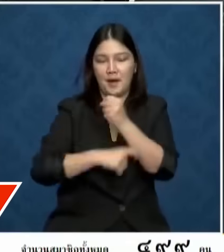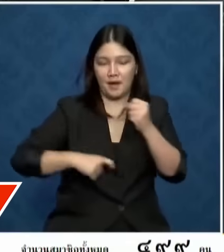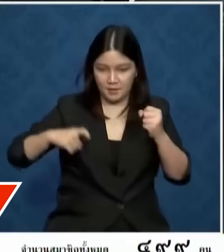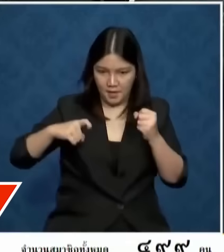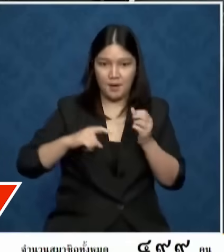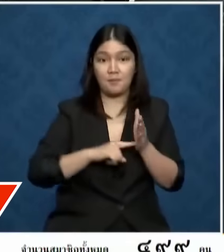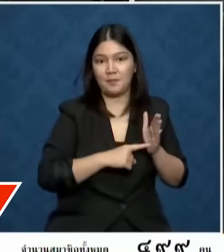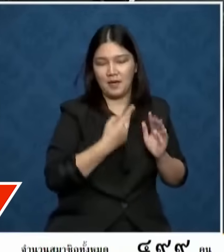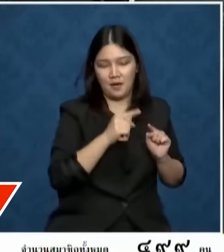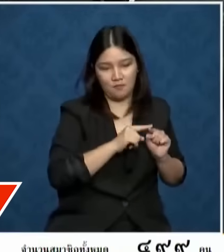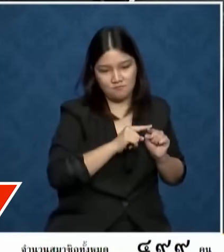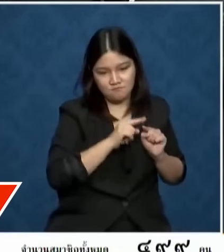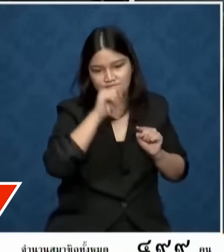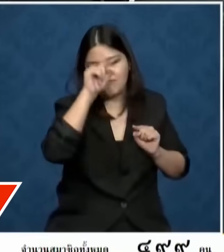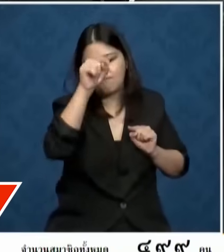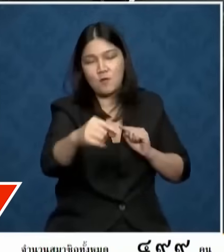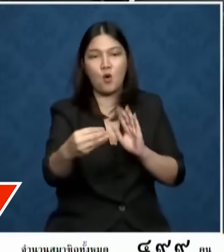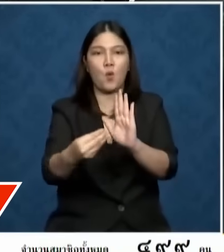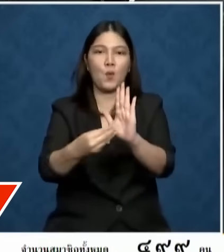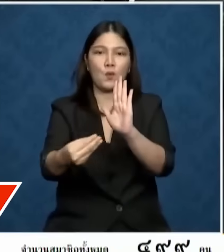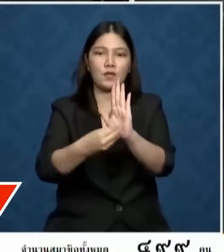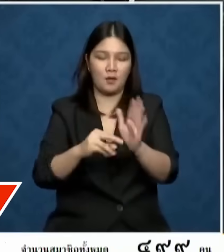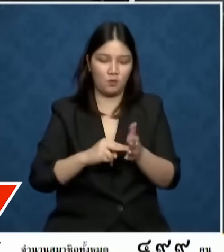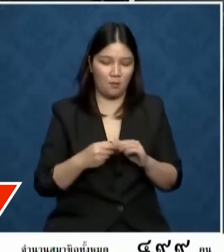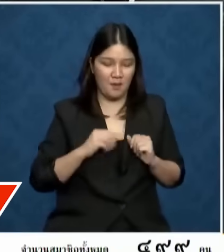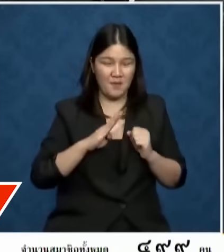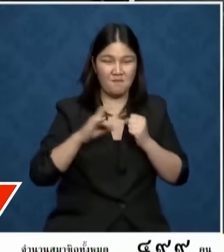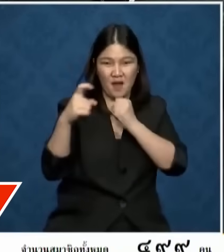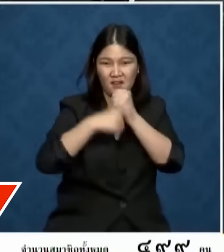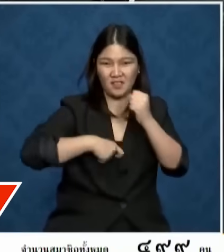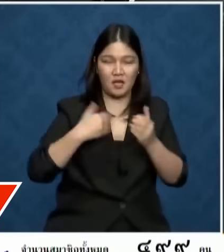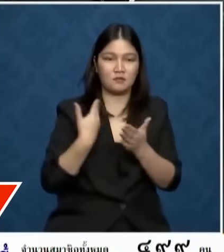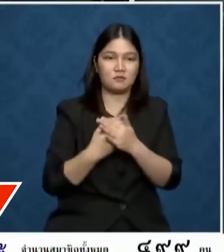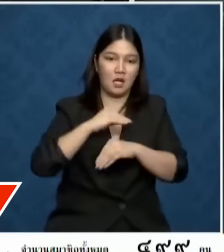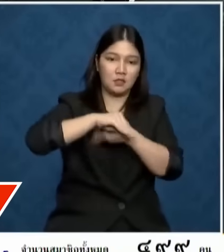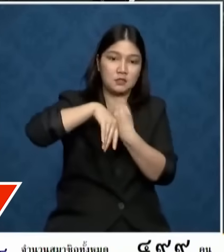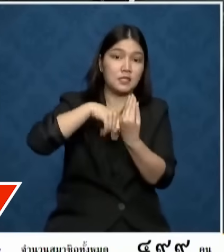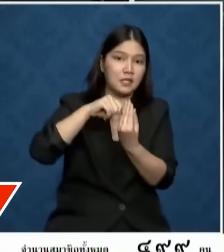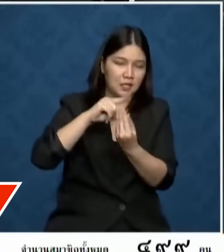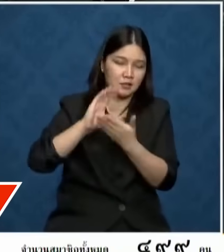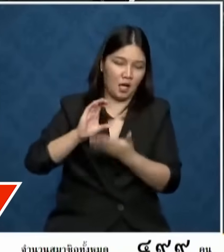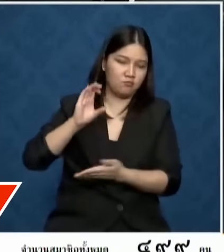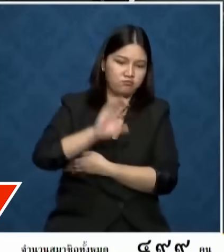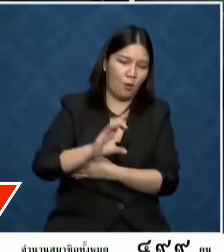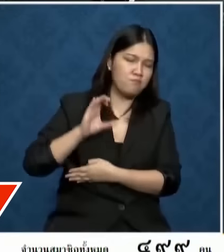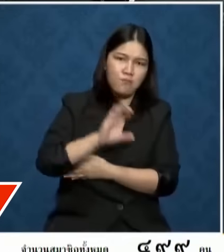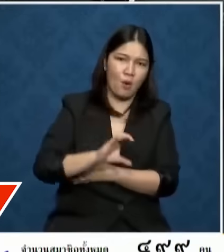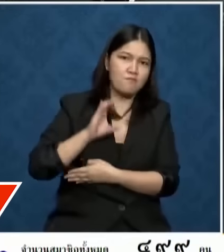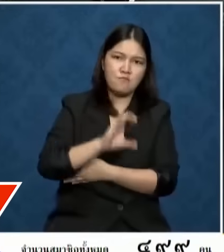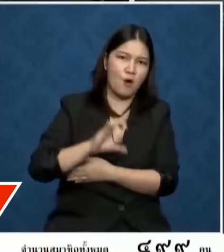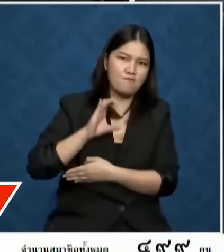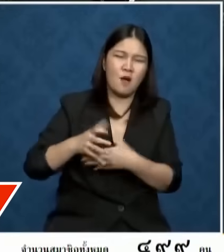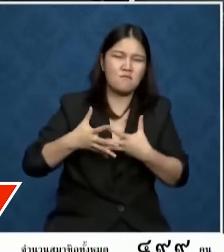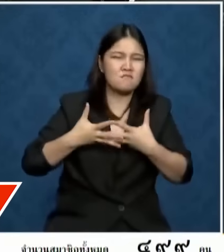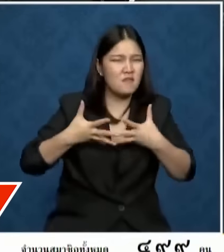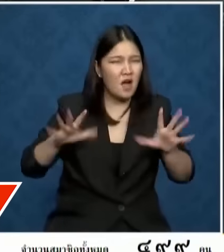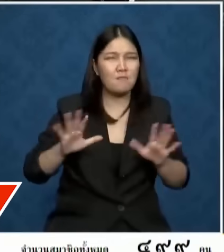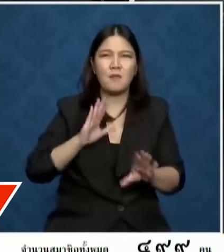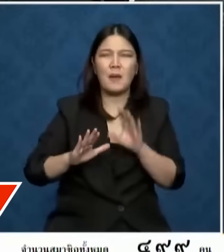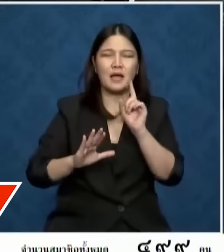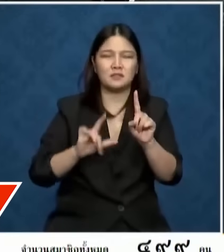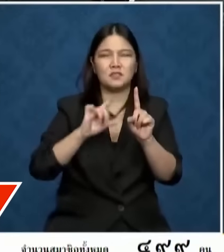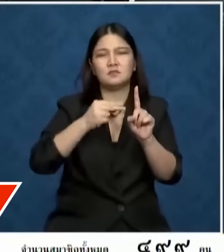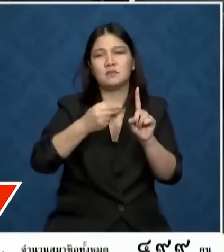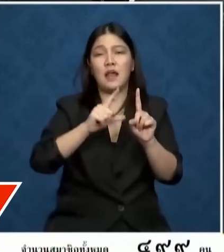บรรทุกนับหมื่นคันต่อวันเป็นการลงทุนทางเศรษฐกิจระดับหลายหมื่นล้านบาทนะครับผมถาม